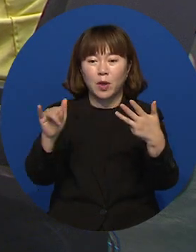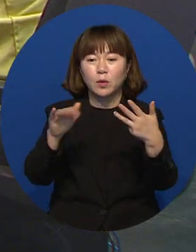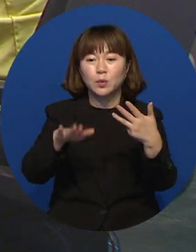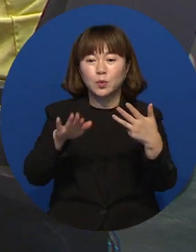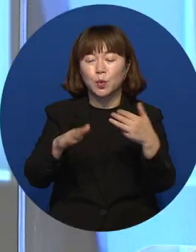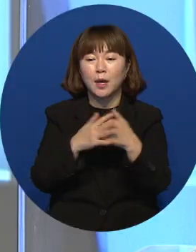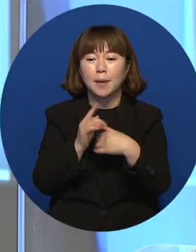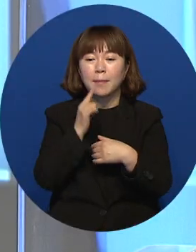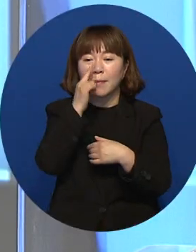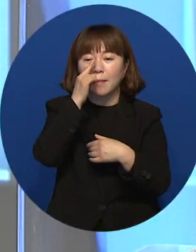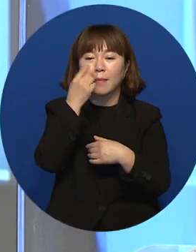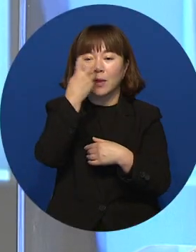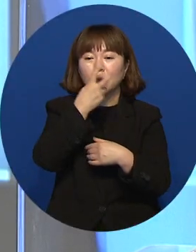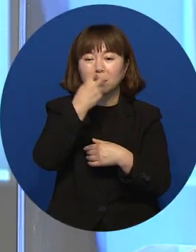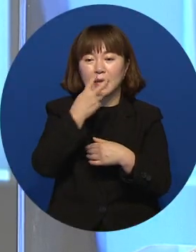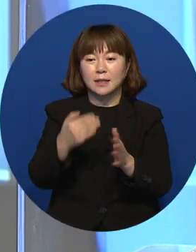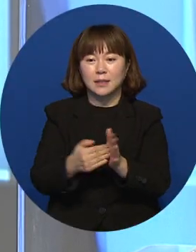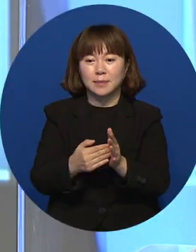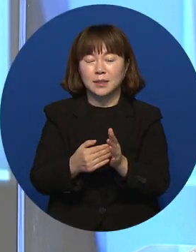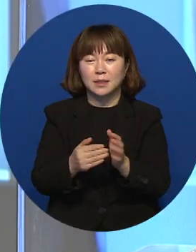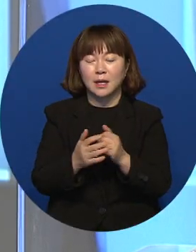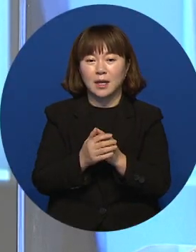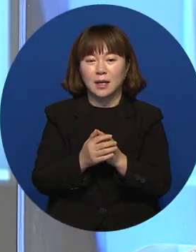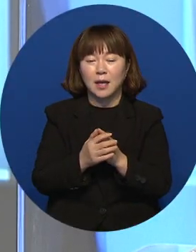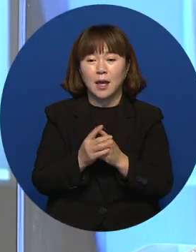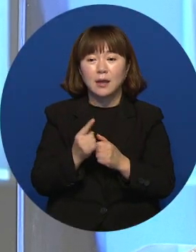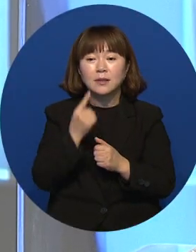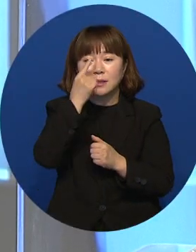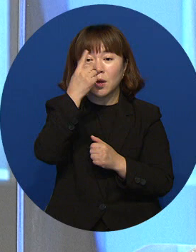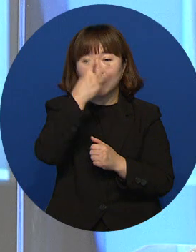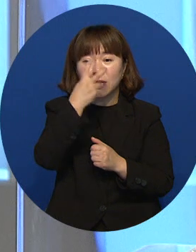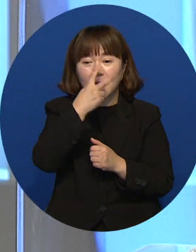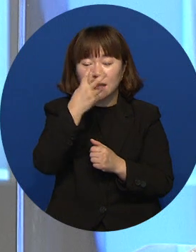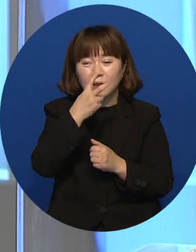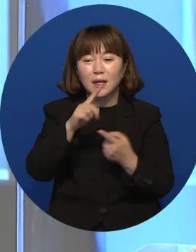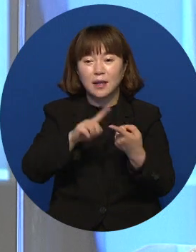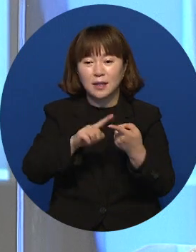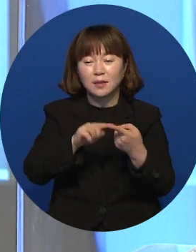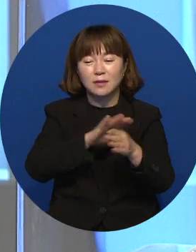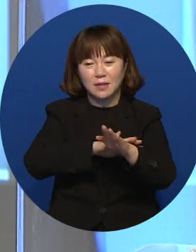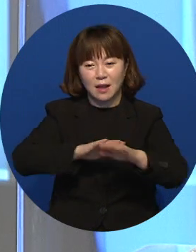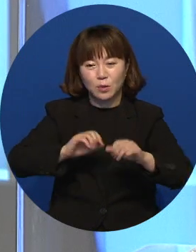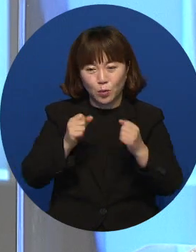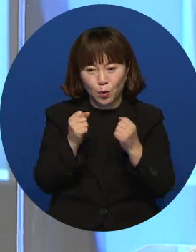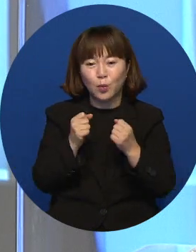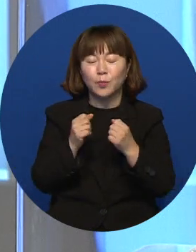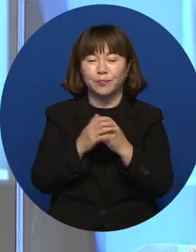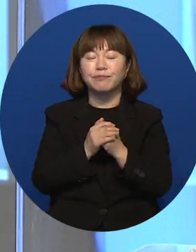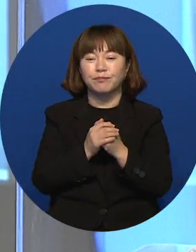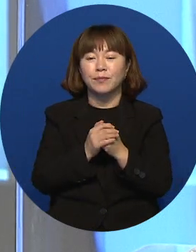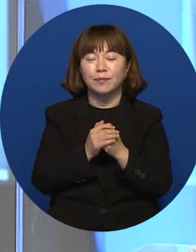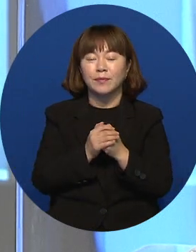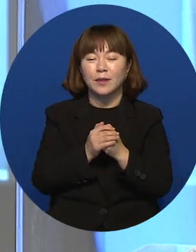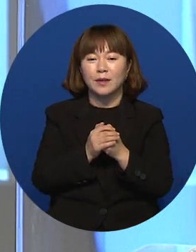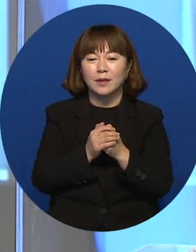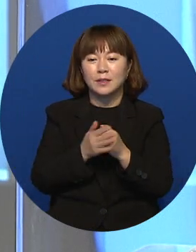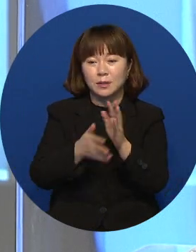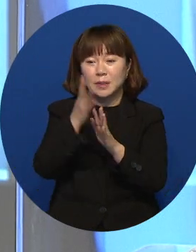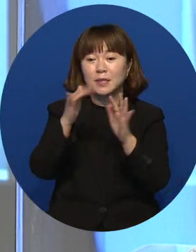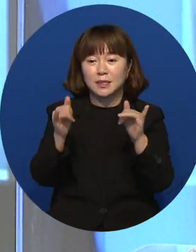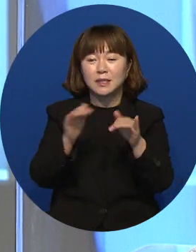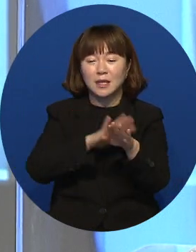받았는데 그런 결과에 많이 협조를 많이 해주셨어요 그래서 어 그걸 법령 거리 대전 시민들의 시민의식을 충분해야 알 수 있는 기회가